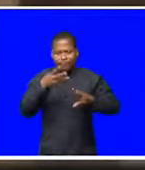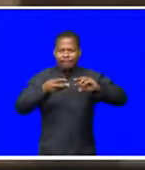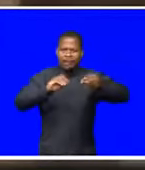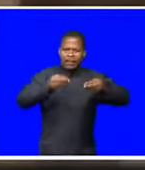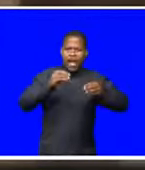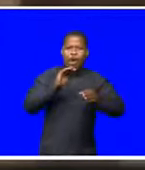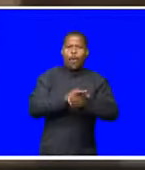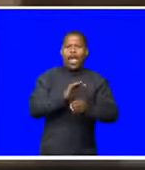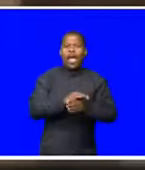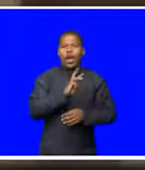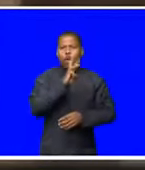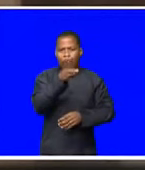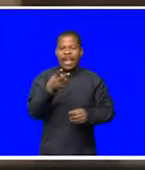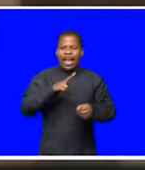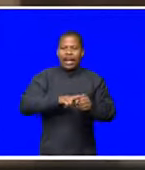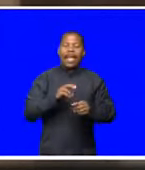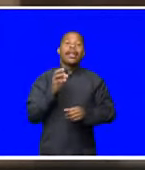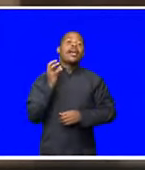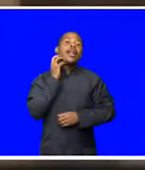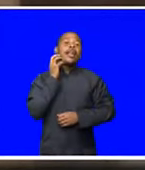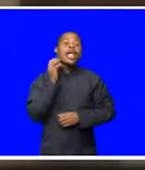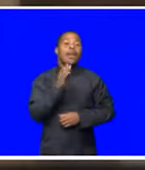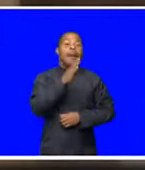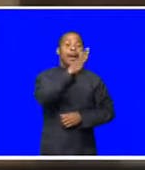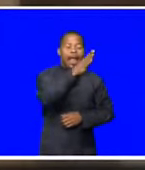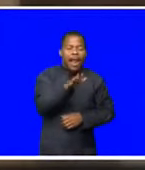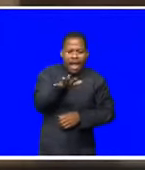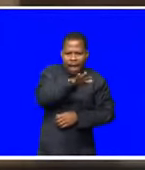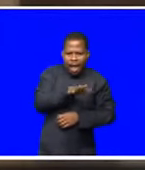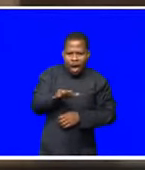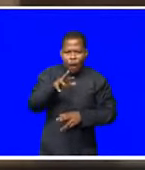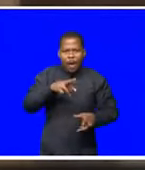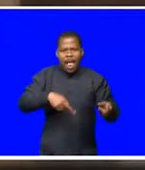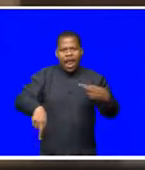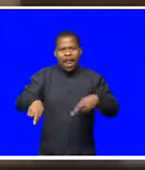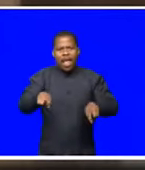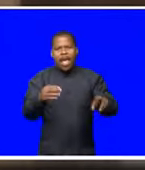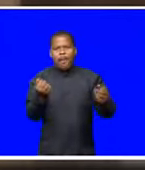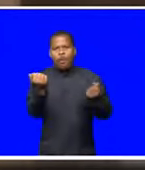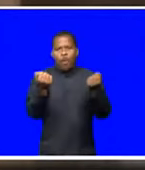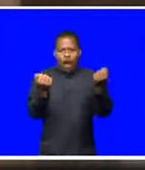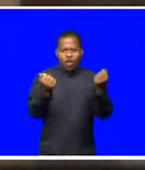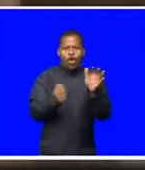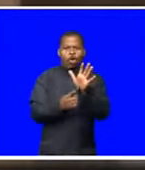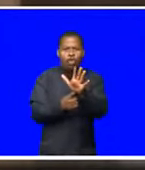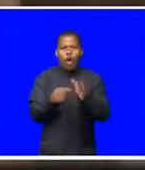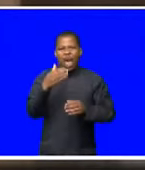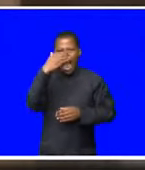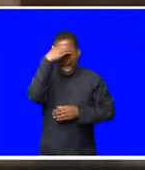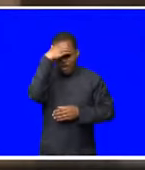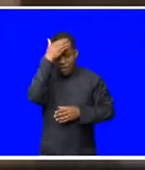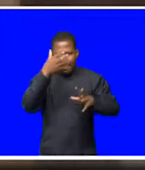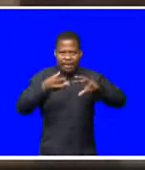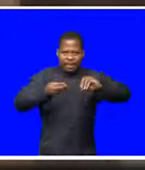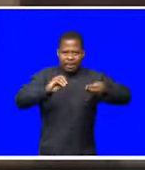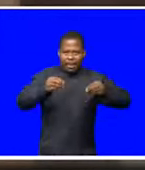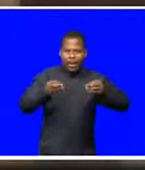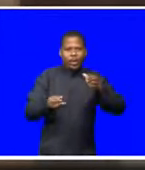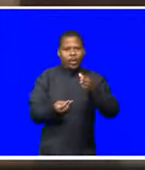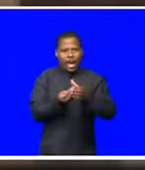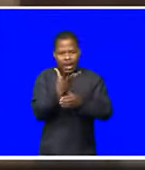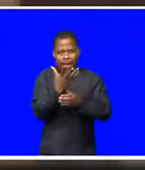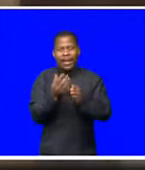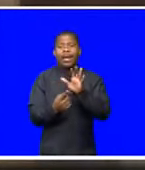lamaphaleni kukhona leni kubonako lokuncane lokwentekako. Lokhomba ukuthi uhulumende nembala songena. Angibekise nje la